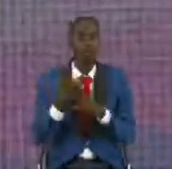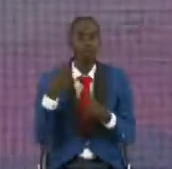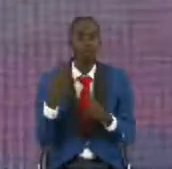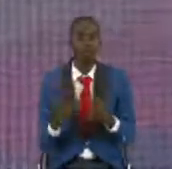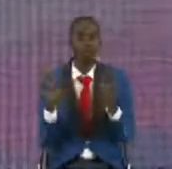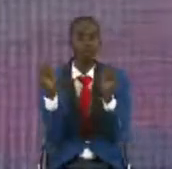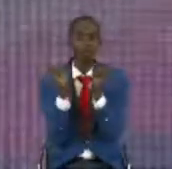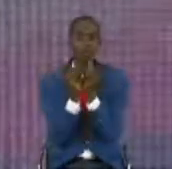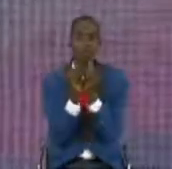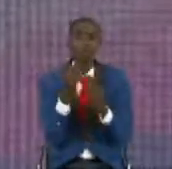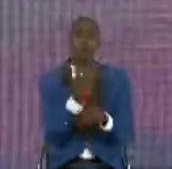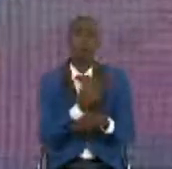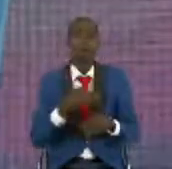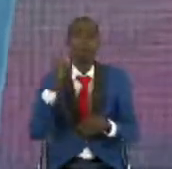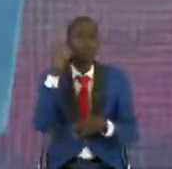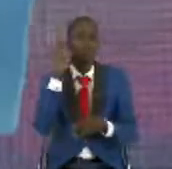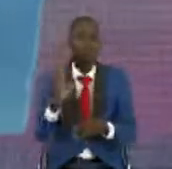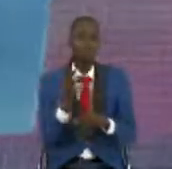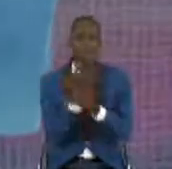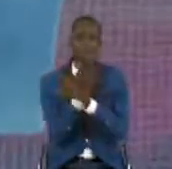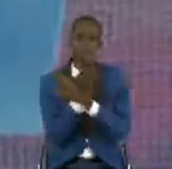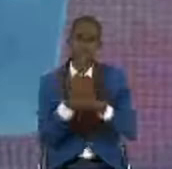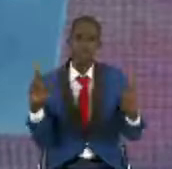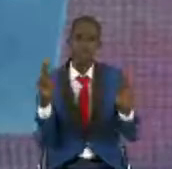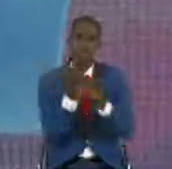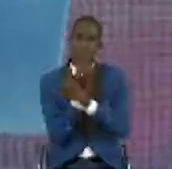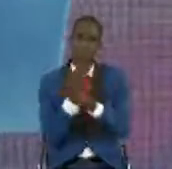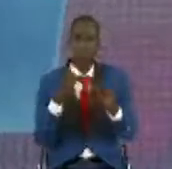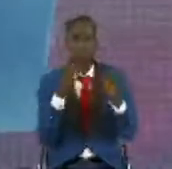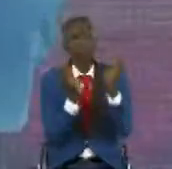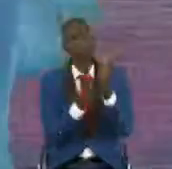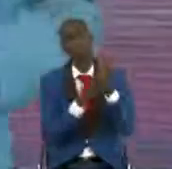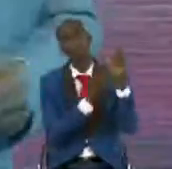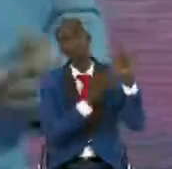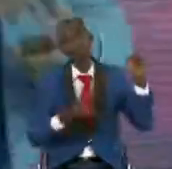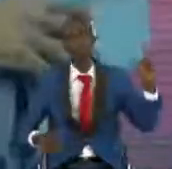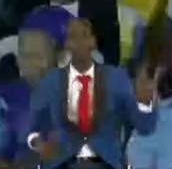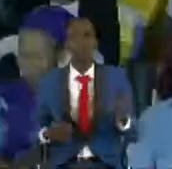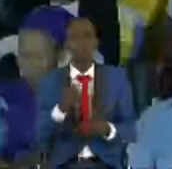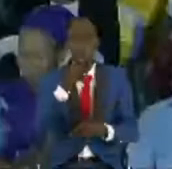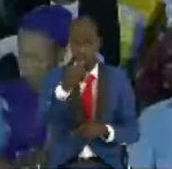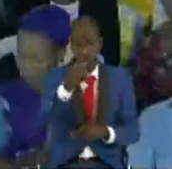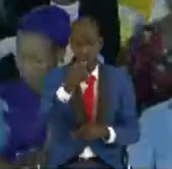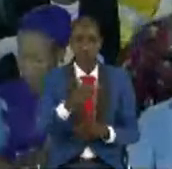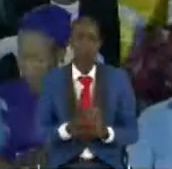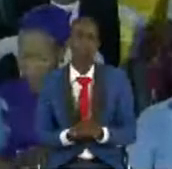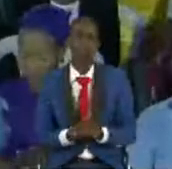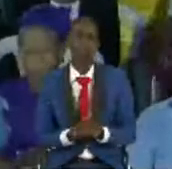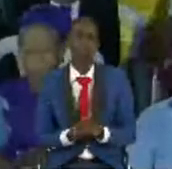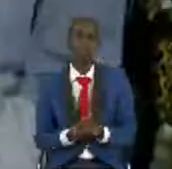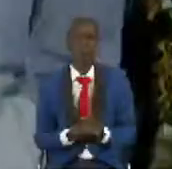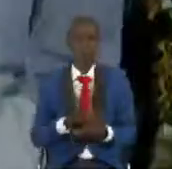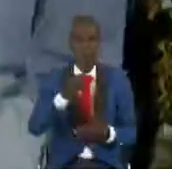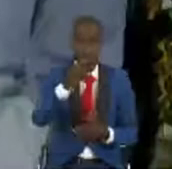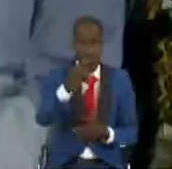Égyptiens, je vous délivrerai de leur servitude et je vous sauverai. Gloire à Dieu. Toi, toi,